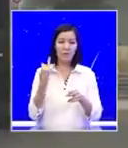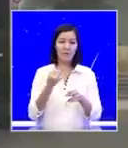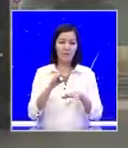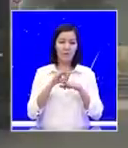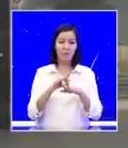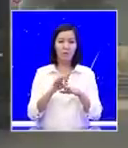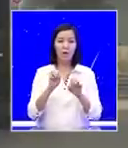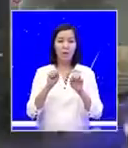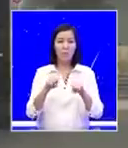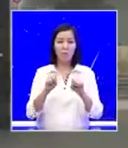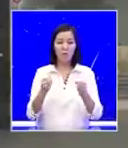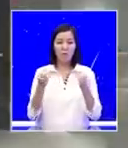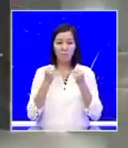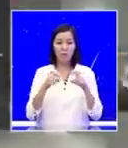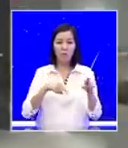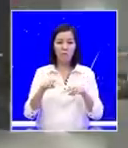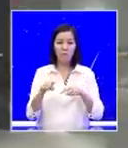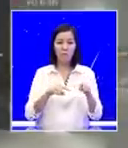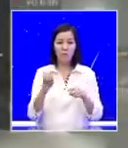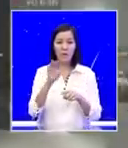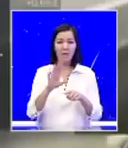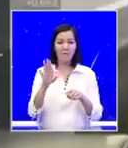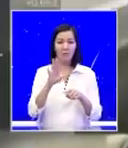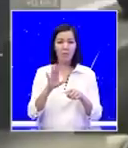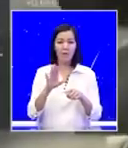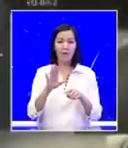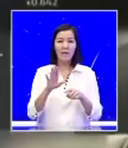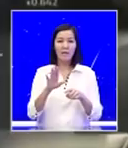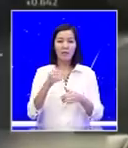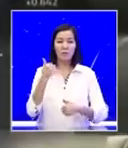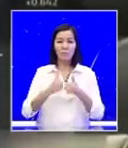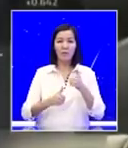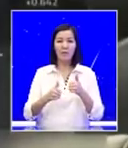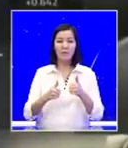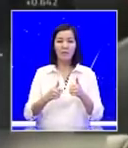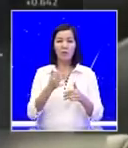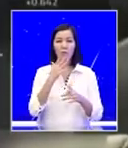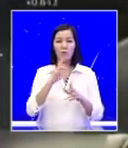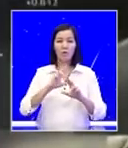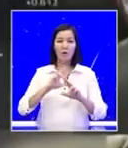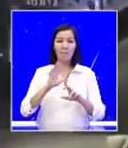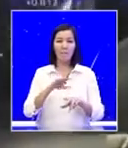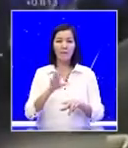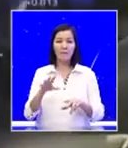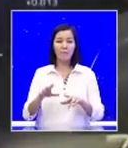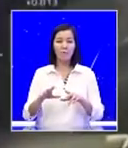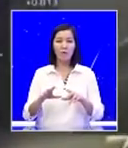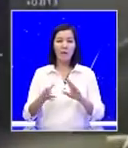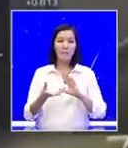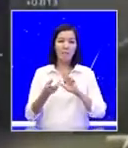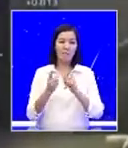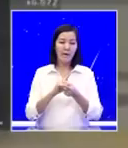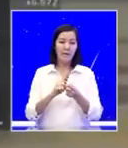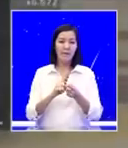Қазір мотоспорт, футболдан Европа елдерінің чемпионаттары және ұлттық баскетбол қауымдастығы виртуалды әлемге ауысты. Теннистен